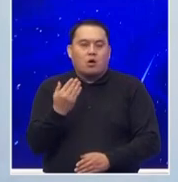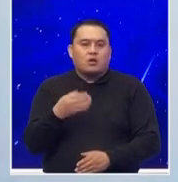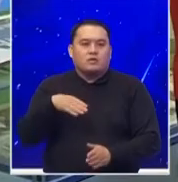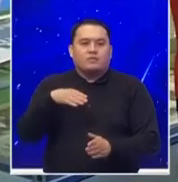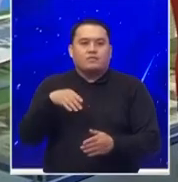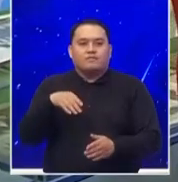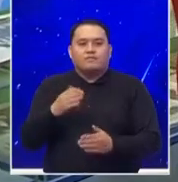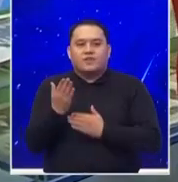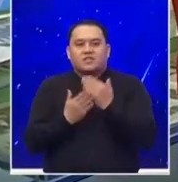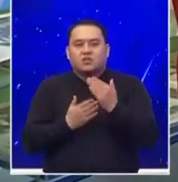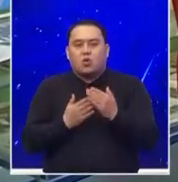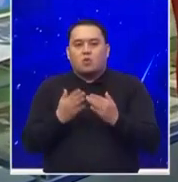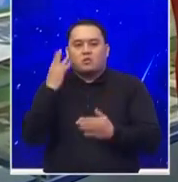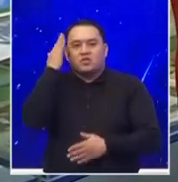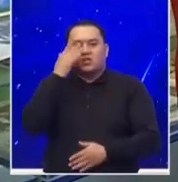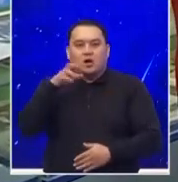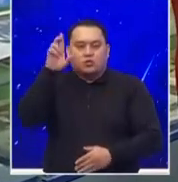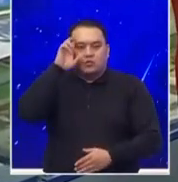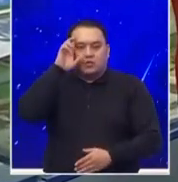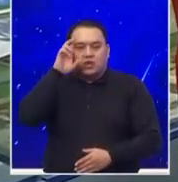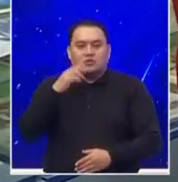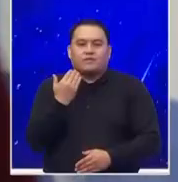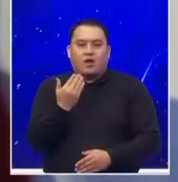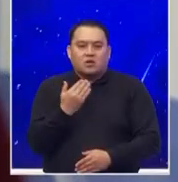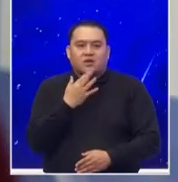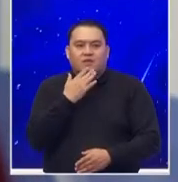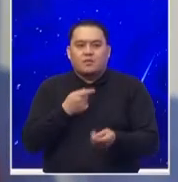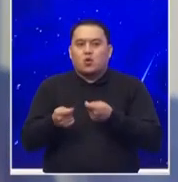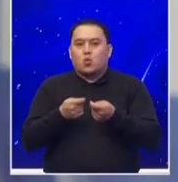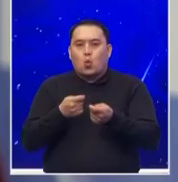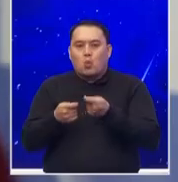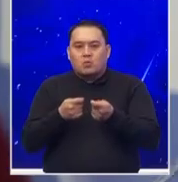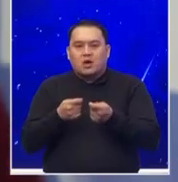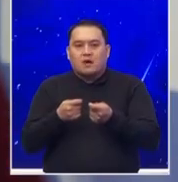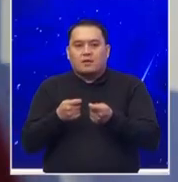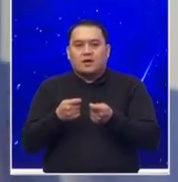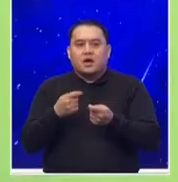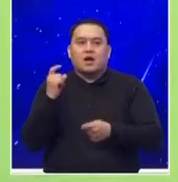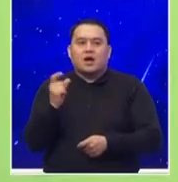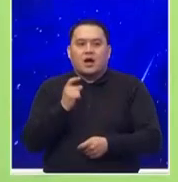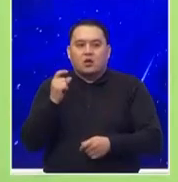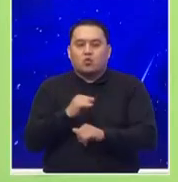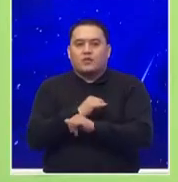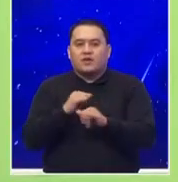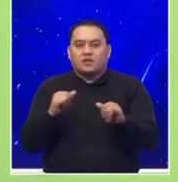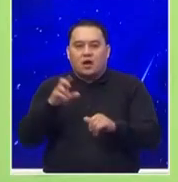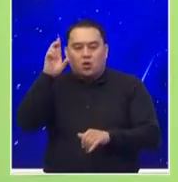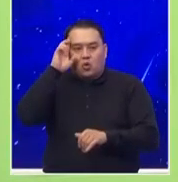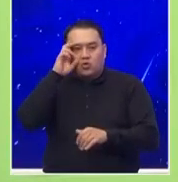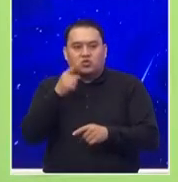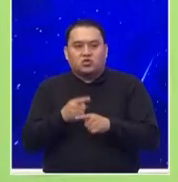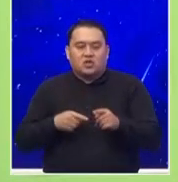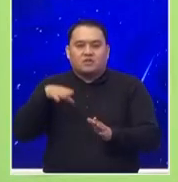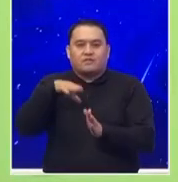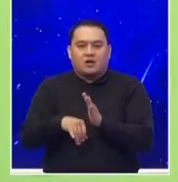себе высокую нравственность и мышление государственными масштабами. За время его руководства промышленный и экономический рост государства только малая часть